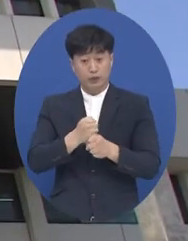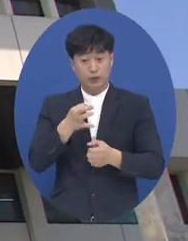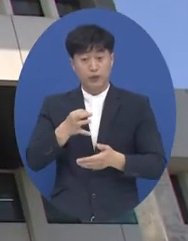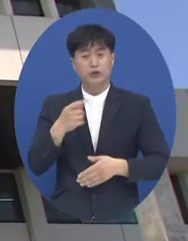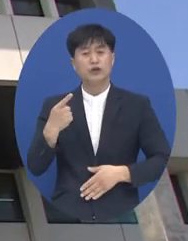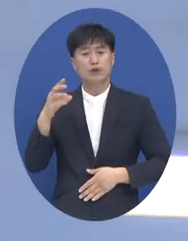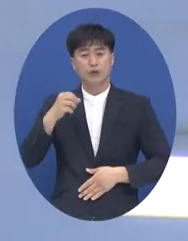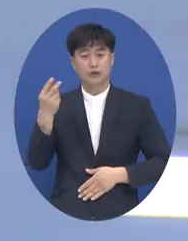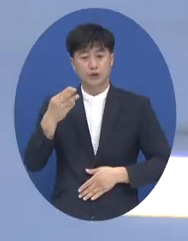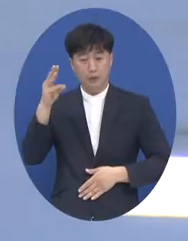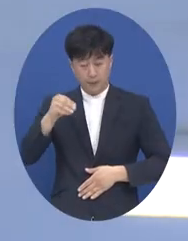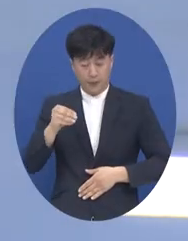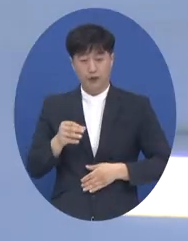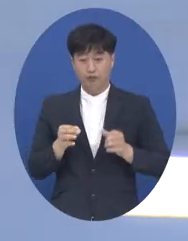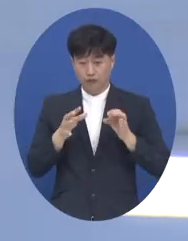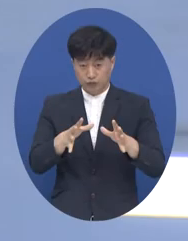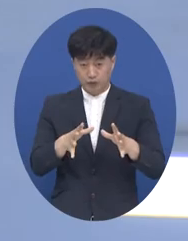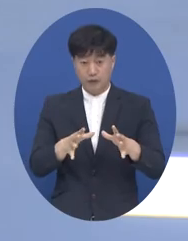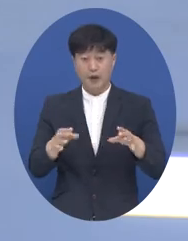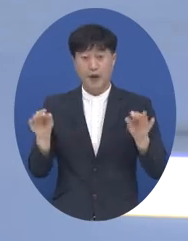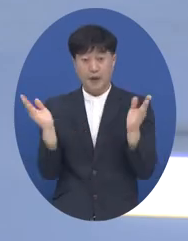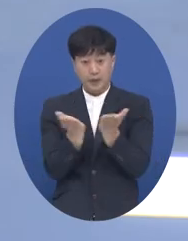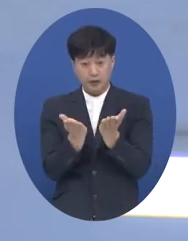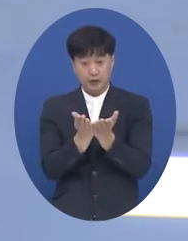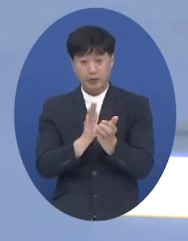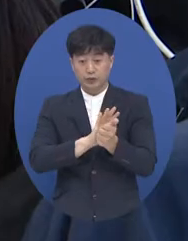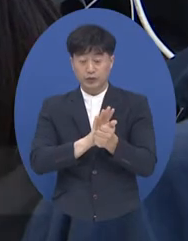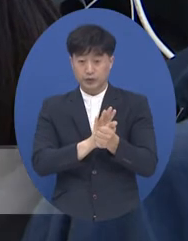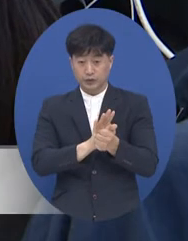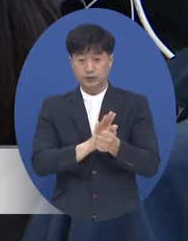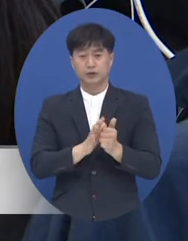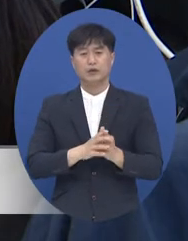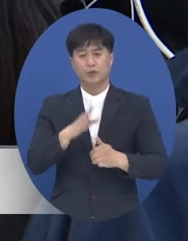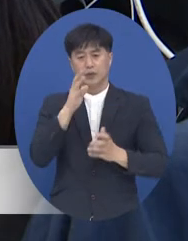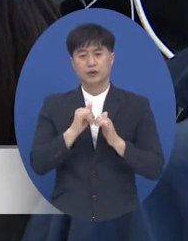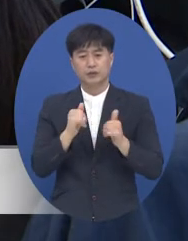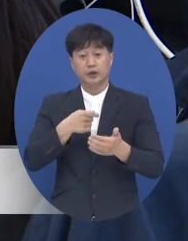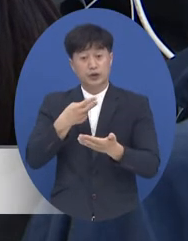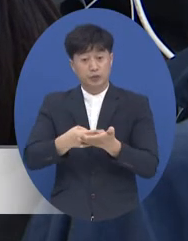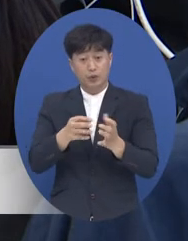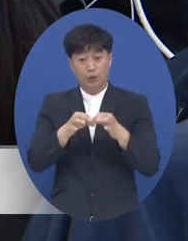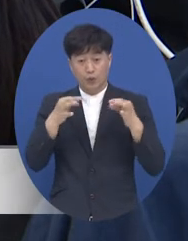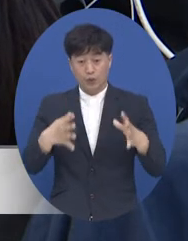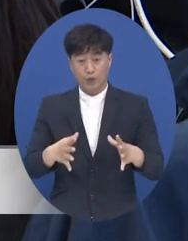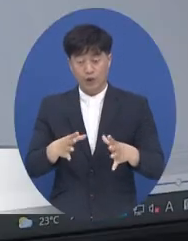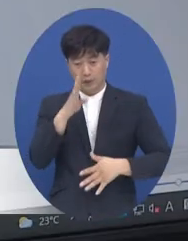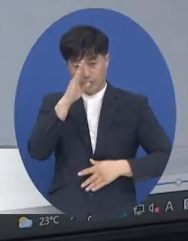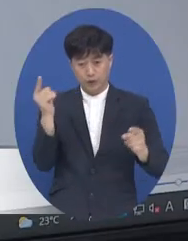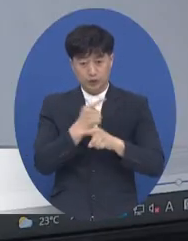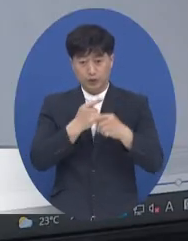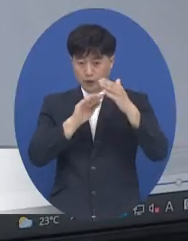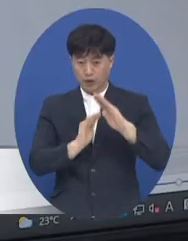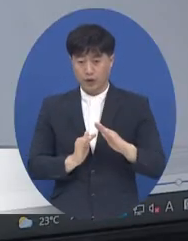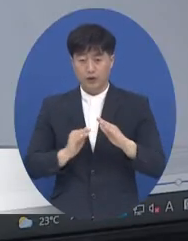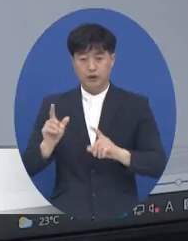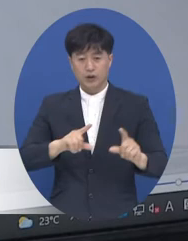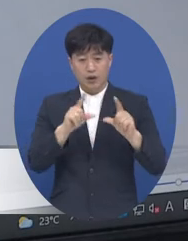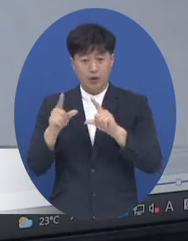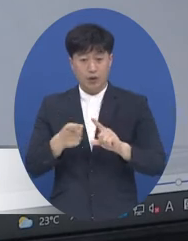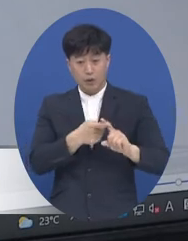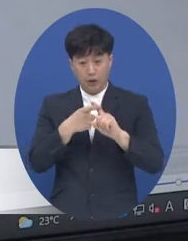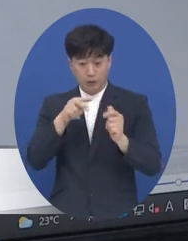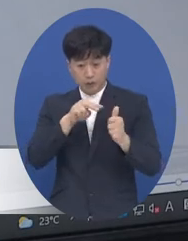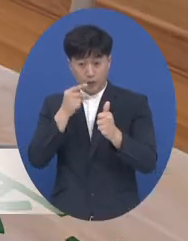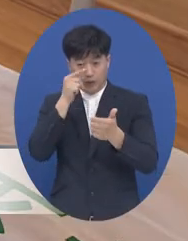약 1억 3천만원 으로 투입해 내놓은 맞춤형 의료 서비스로 환자들은 이번 기간 동안 치료 일정과 이번 생활 관련